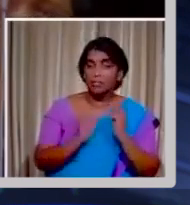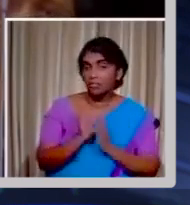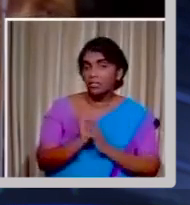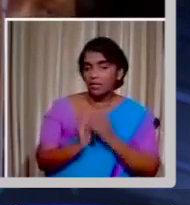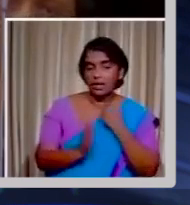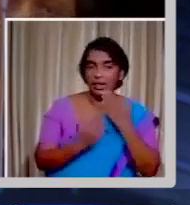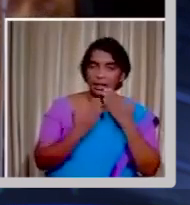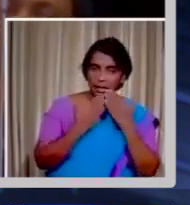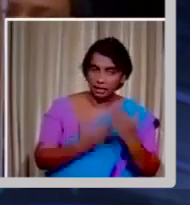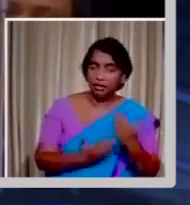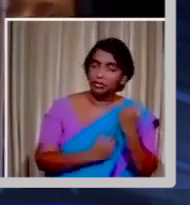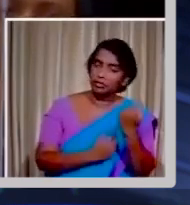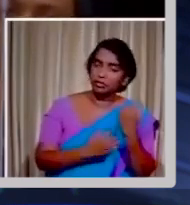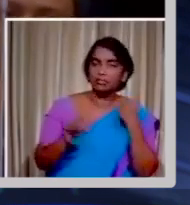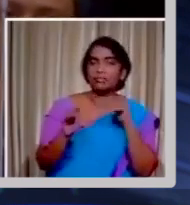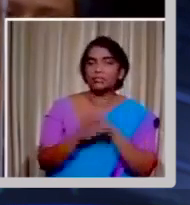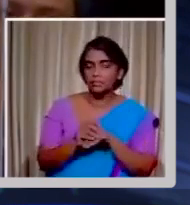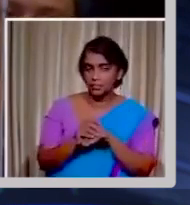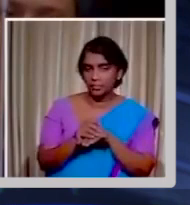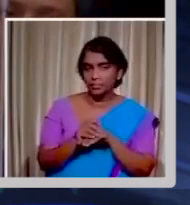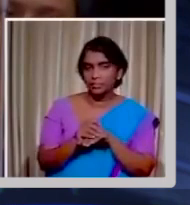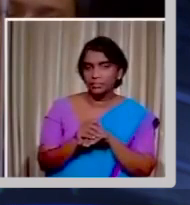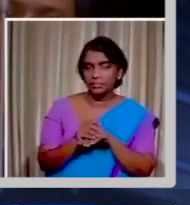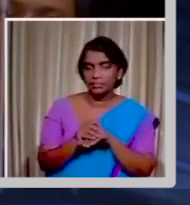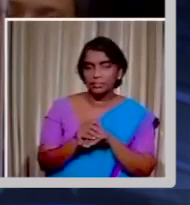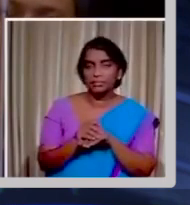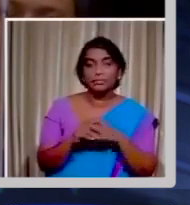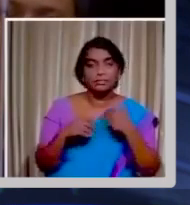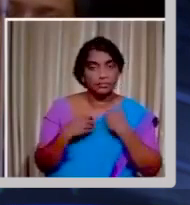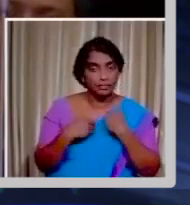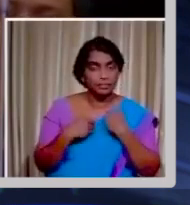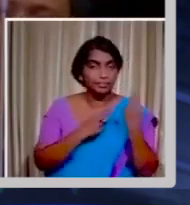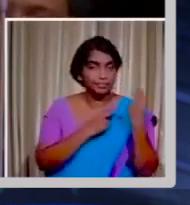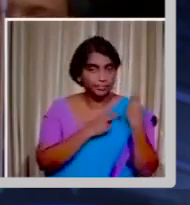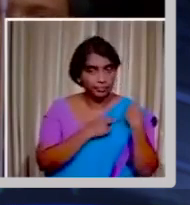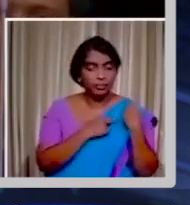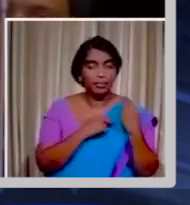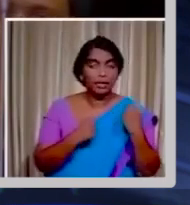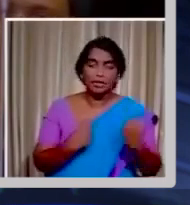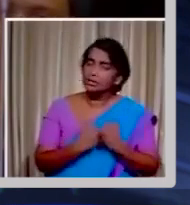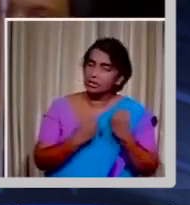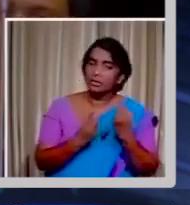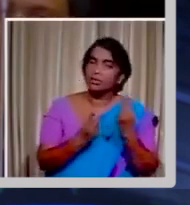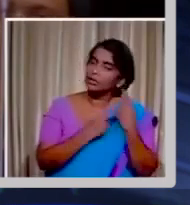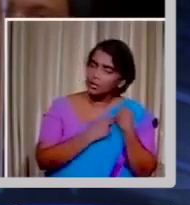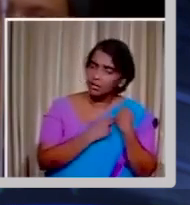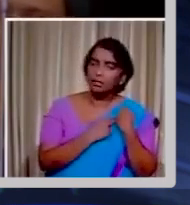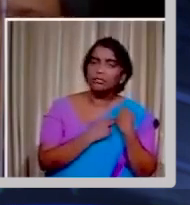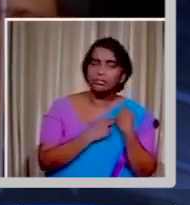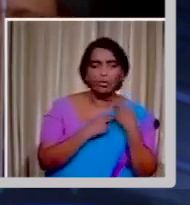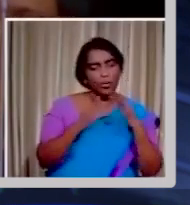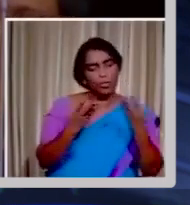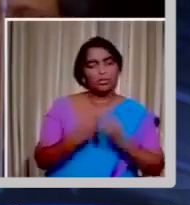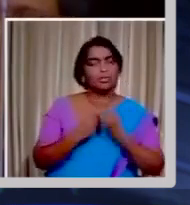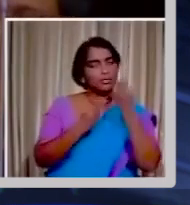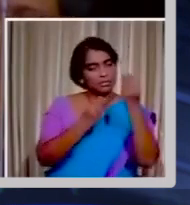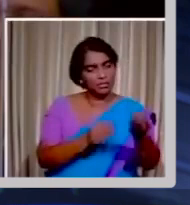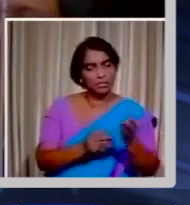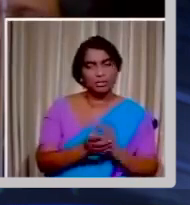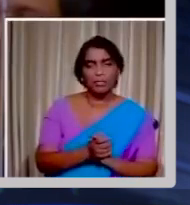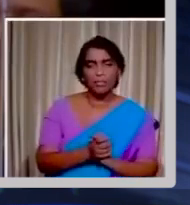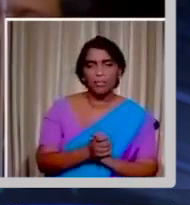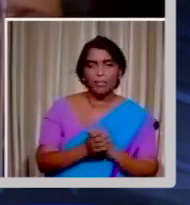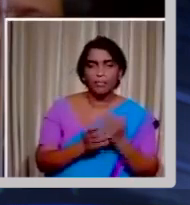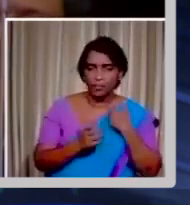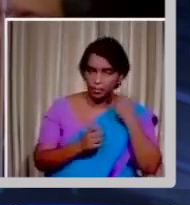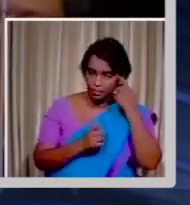டீசல் வங்கி நடவடிக்கைகளின் காரணமாக தரையிறக்கப்படவில்லை என அமைச்சர் குறிப்பிட்டுள்ளார். இதேவேளை 40,000 மெட்ரிக் டன் ஓட்டோ டீசல் கப்பல் ஒன்றே